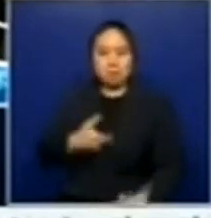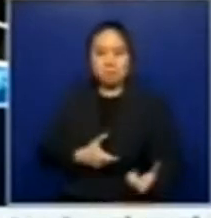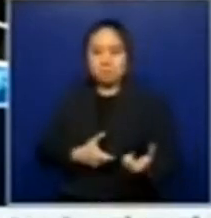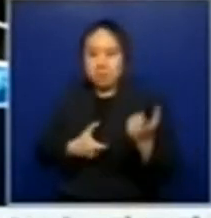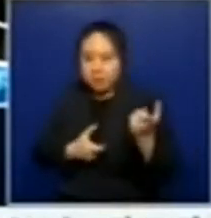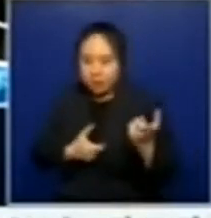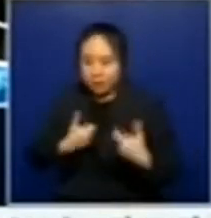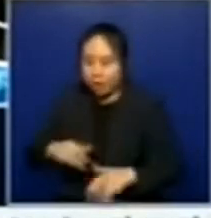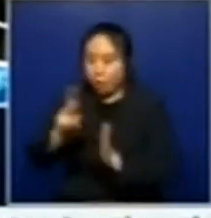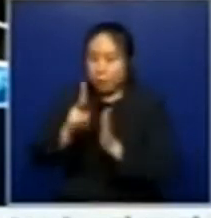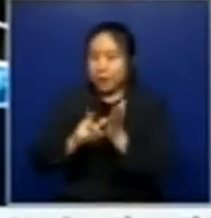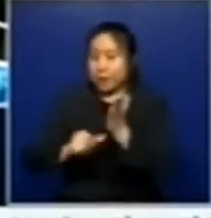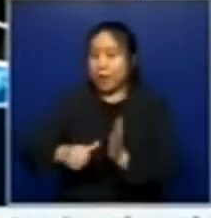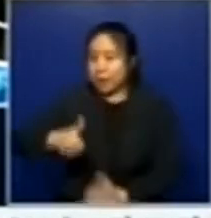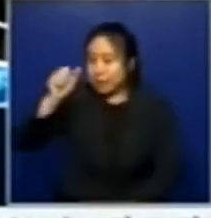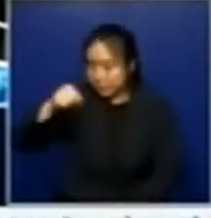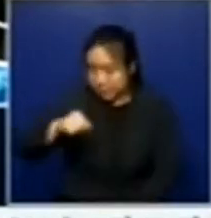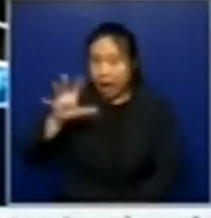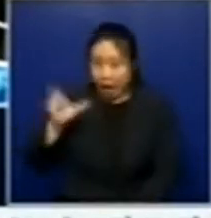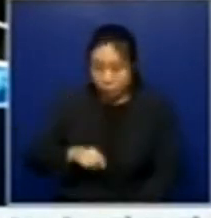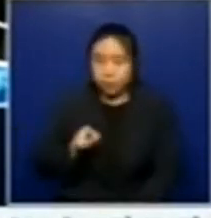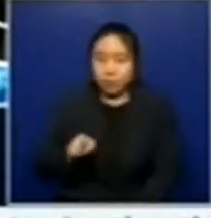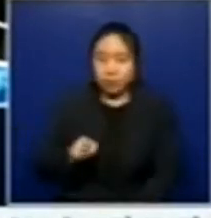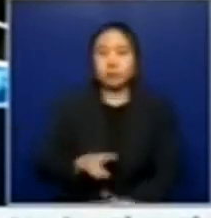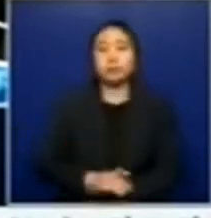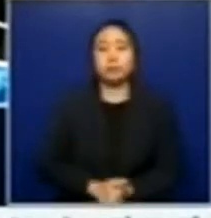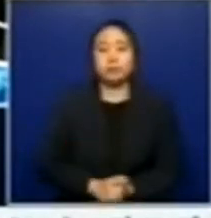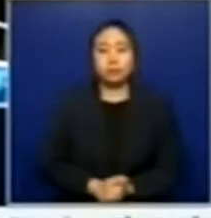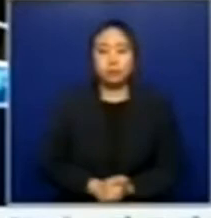ได้เราจะเอากันอย่างนั้นเราจะอยู่กันอย่างนั้นเหรอครับ